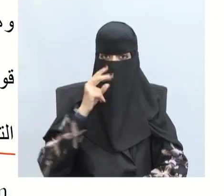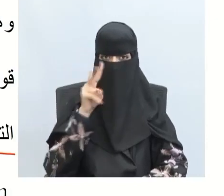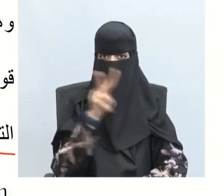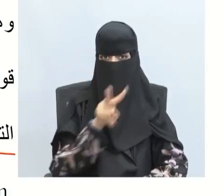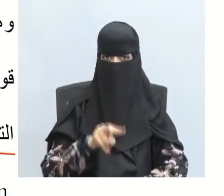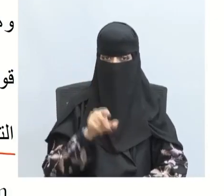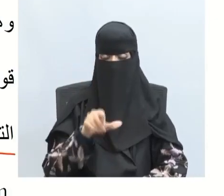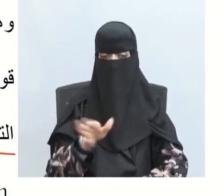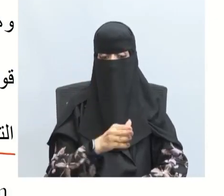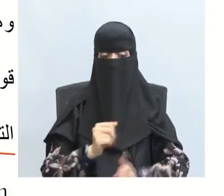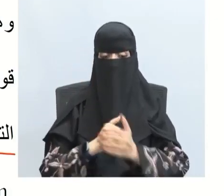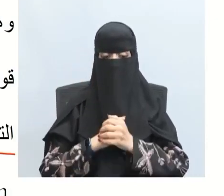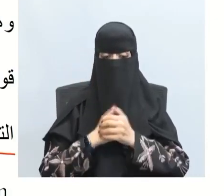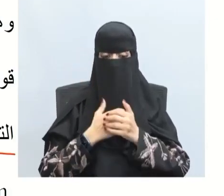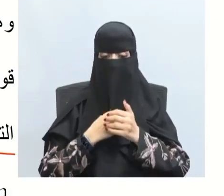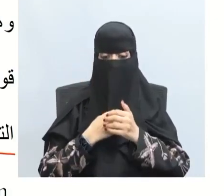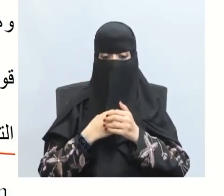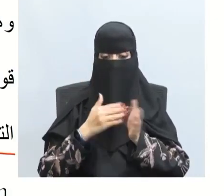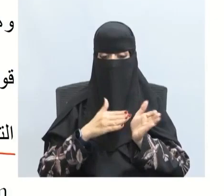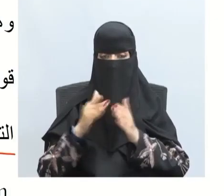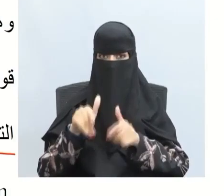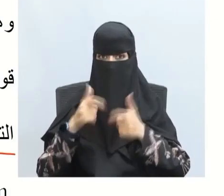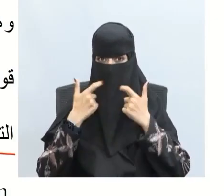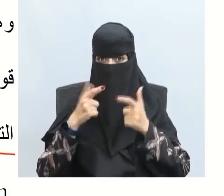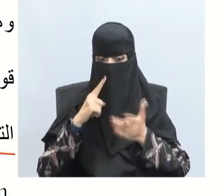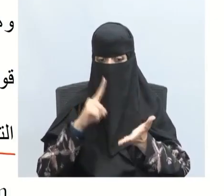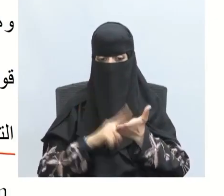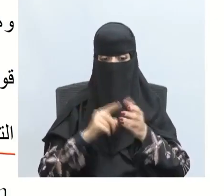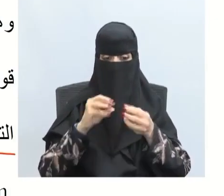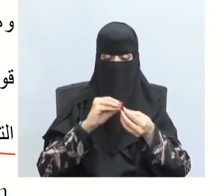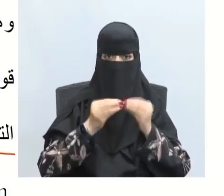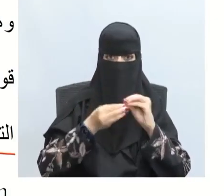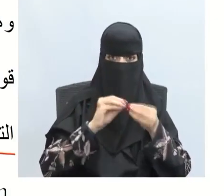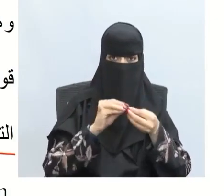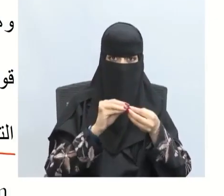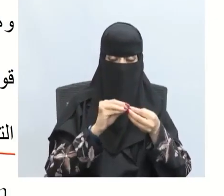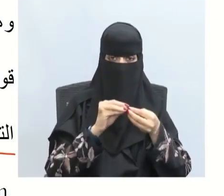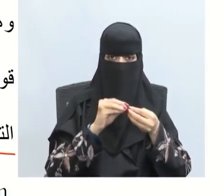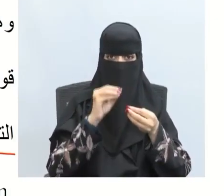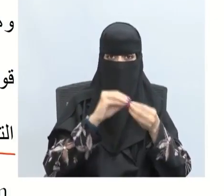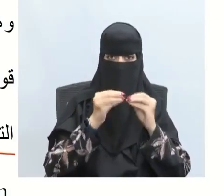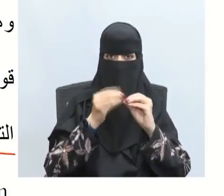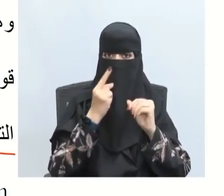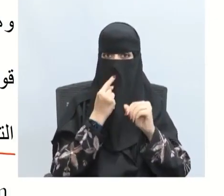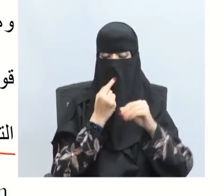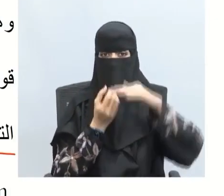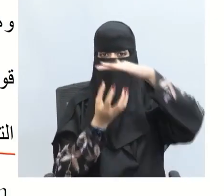الشكل بالتوازن الهيدروستاتيكي نلاحظ اللون الاحمر عباره عن